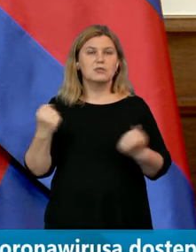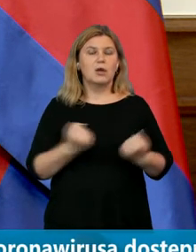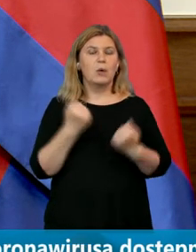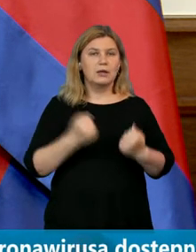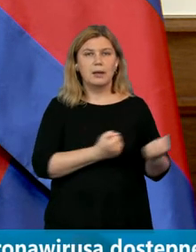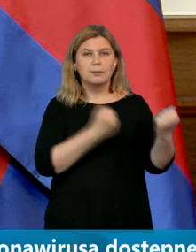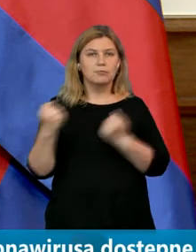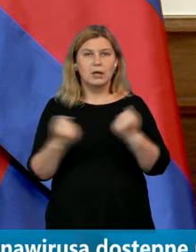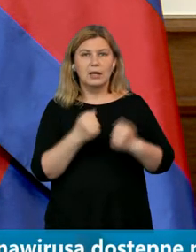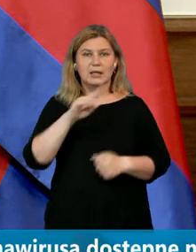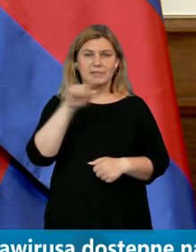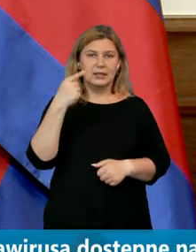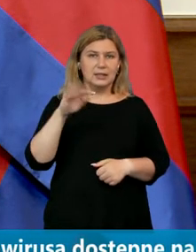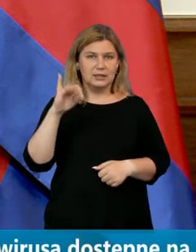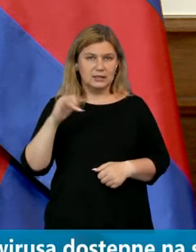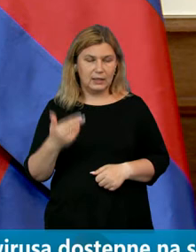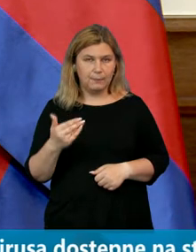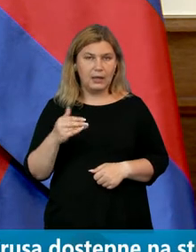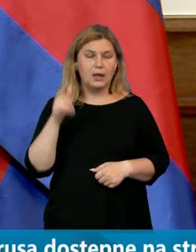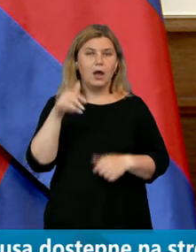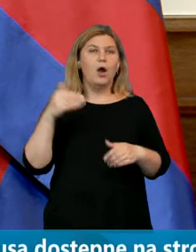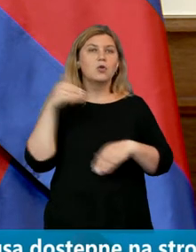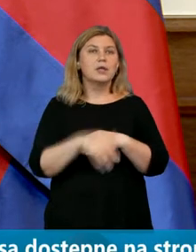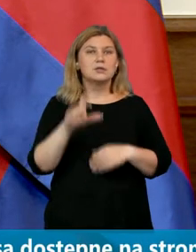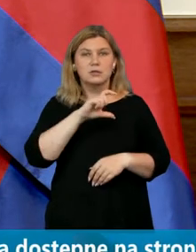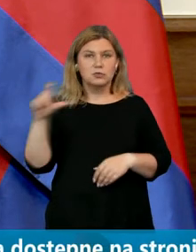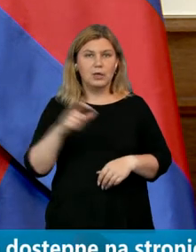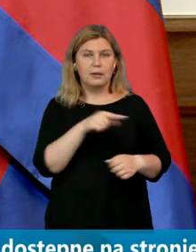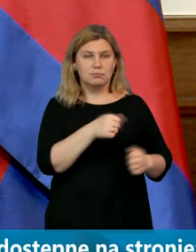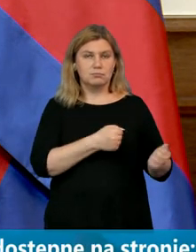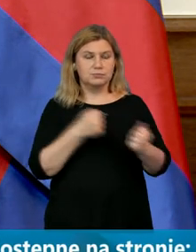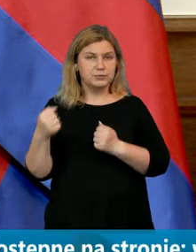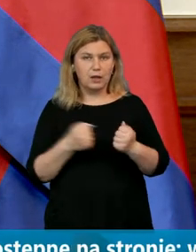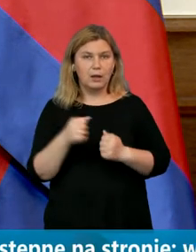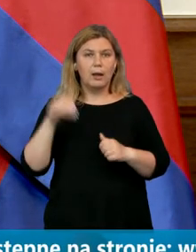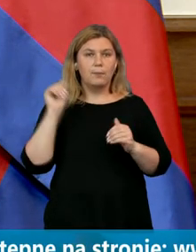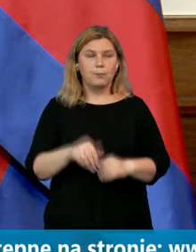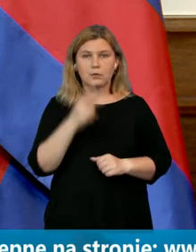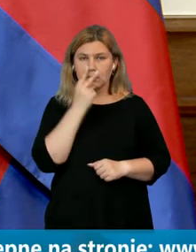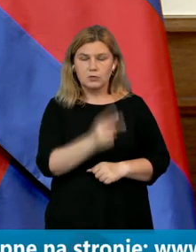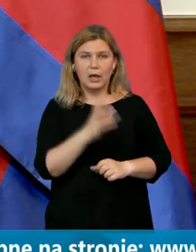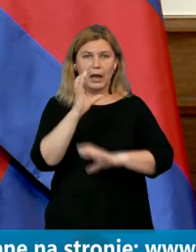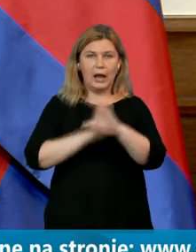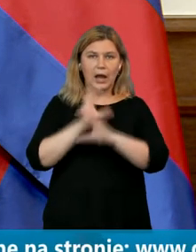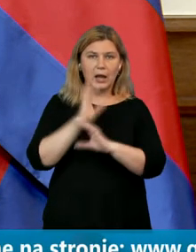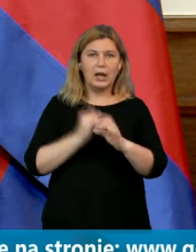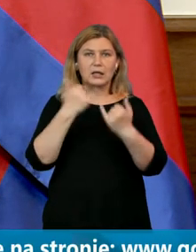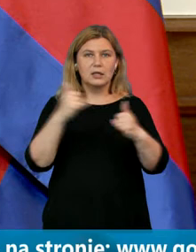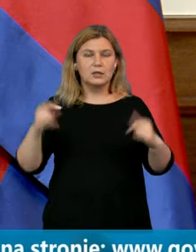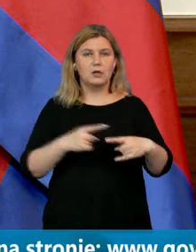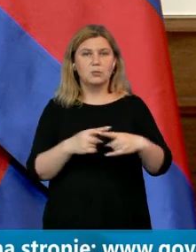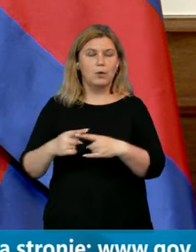obsługujący linii w siatce ZTITM. W ostatnich czasach na liniach przypisanych tego przewoźnika można spotkać autobusy z innych spółek